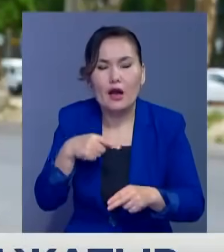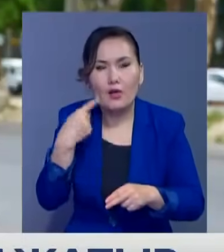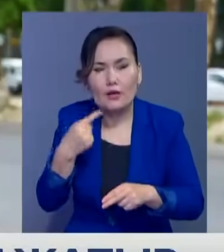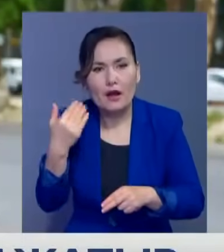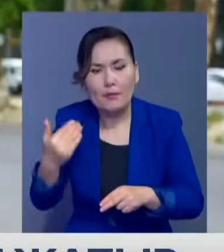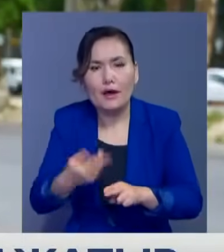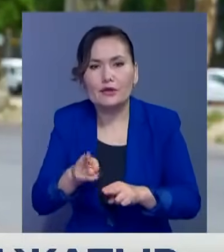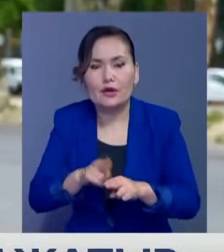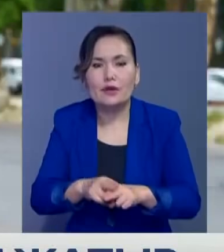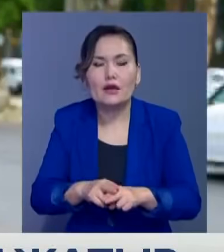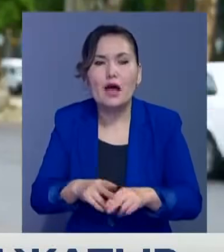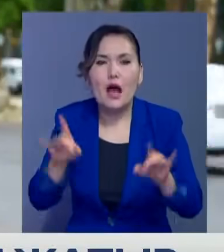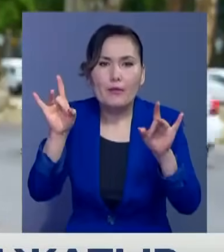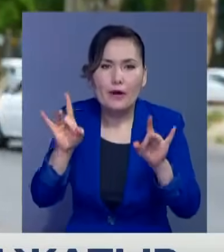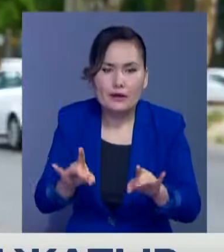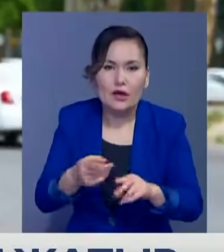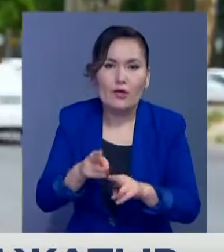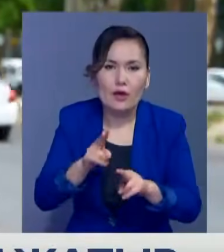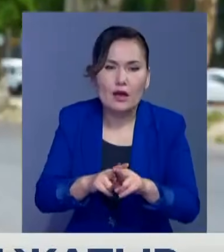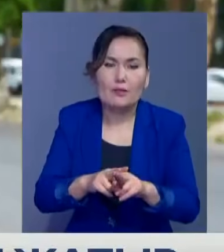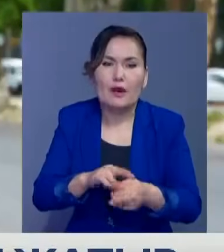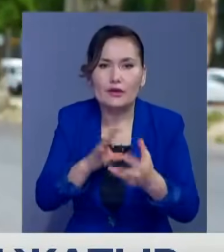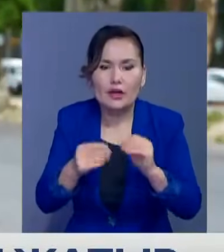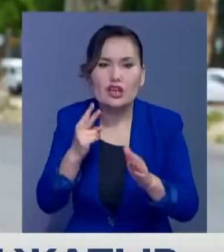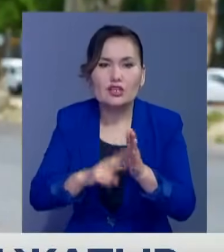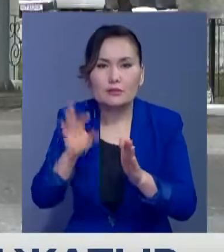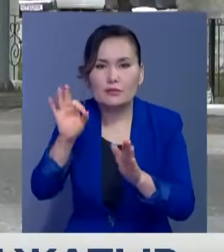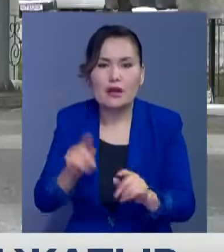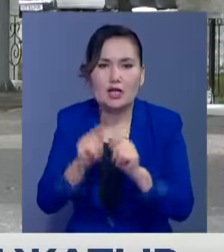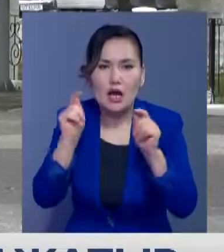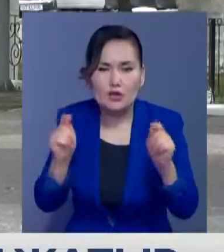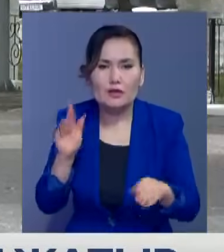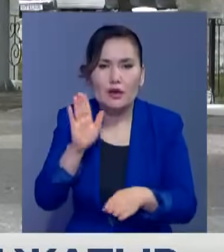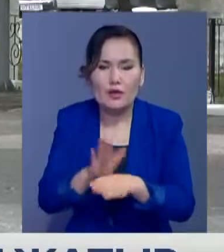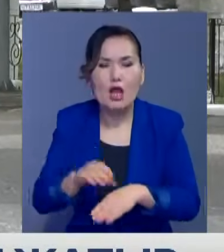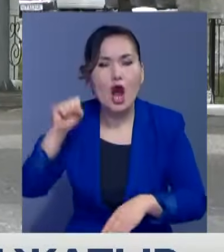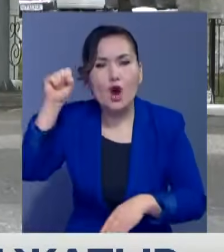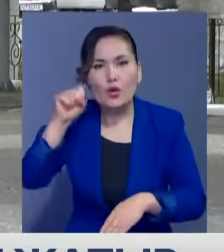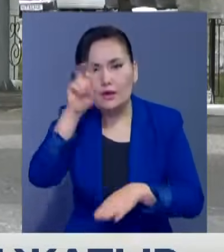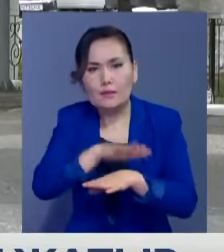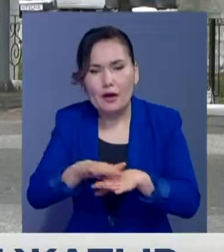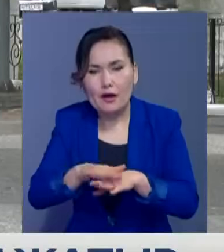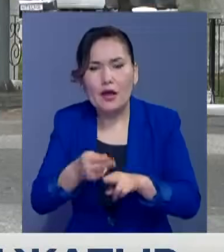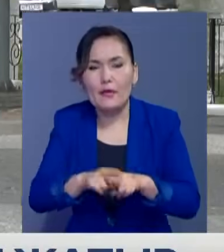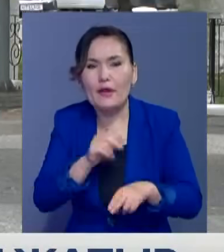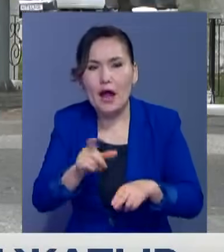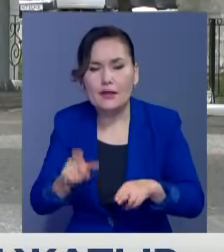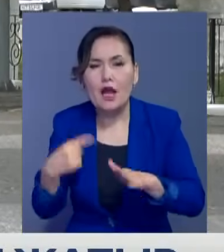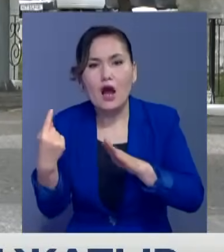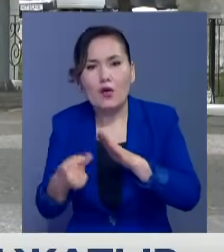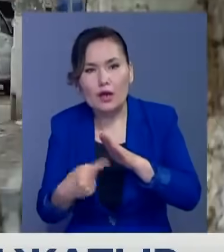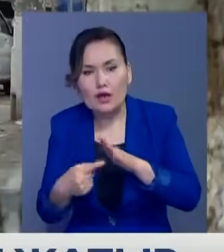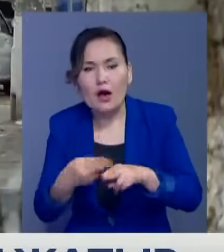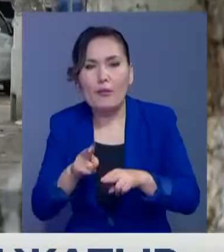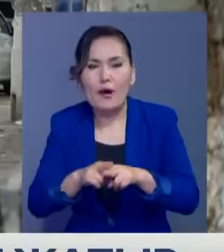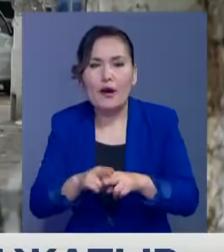көлік компанияларының кемі 70%-ын ашуды тапсырды. Есесіне бүгінде Өзбекстанда азаматтардың көшеге шығуына, көліктердің қала